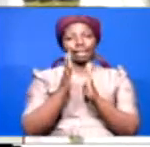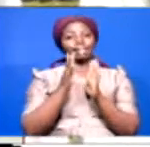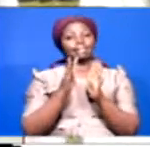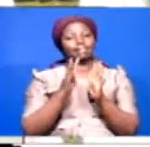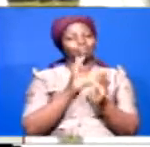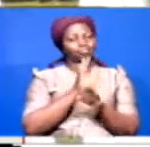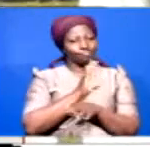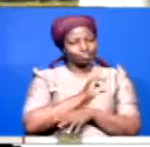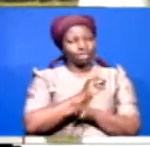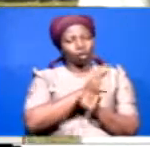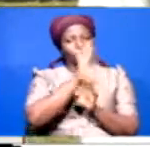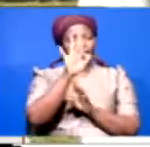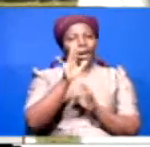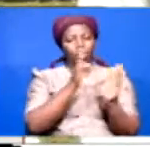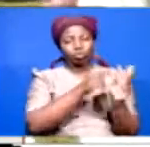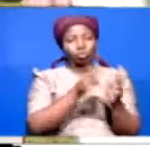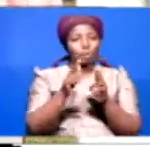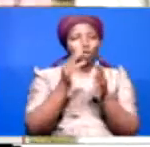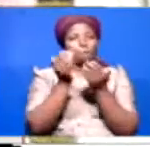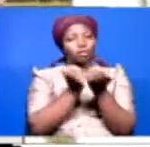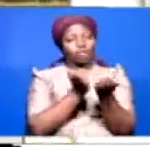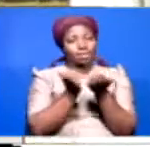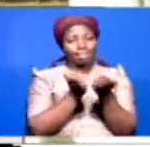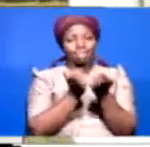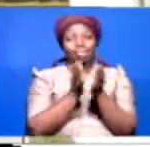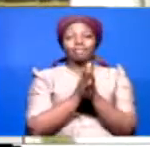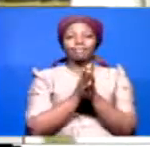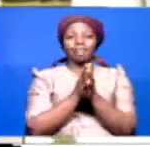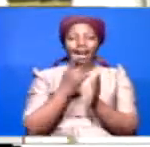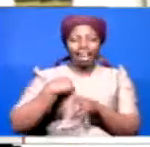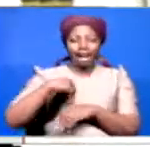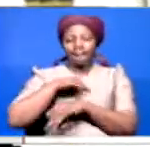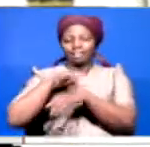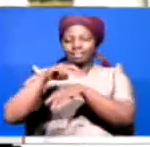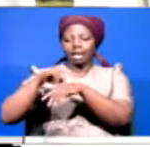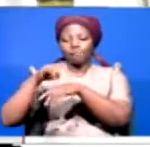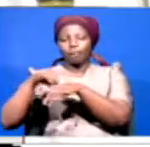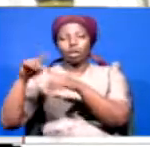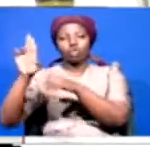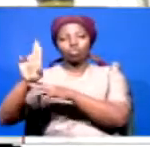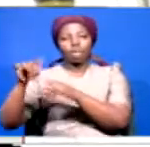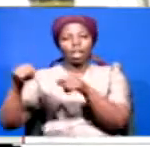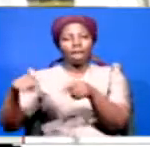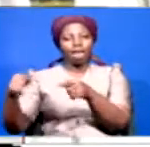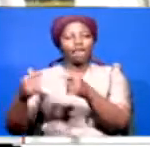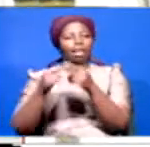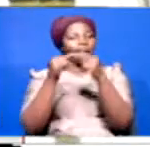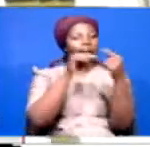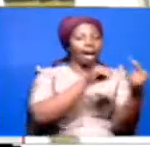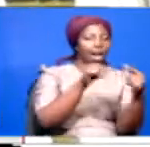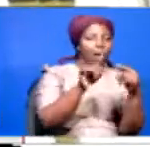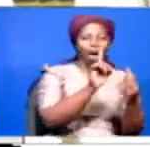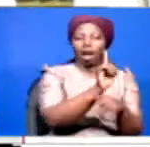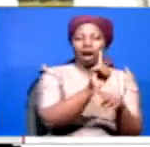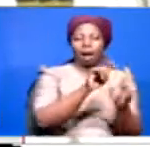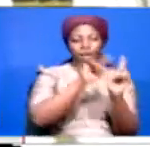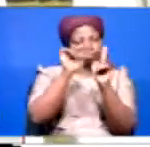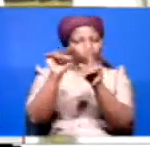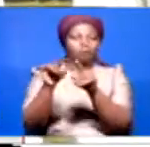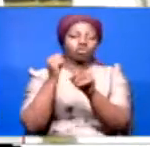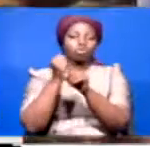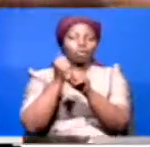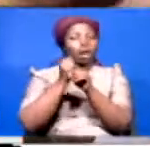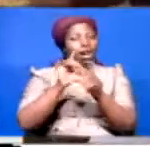usual. So we don't spend time quarreling and arguing. We go to work. Life